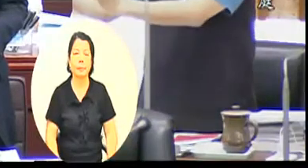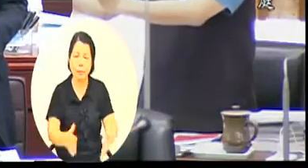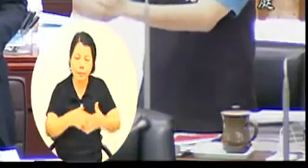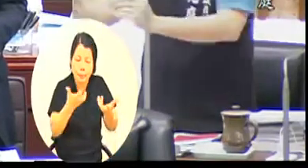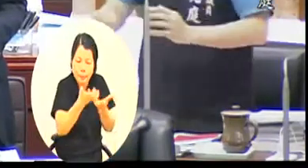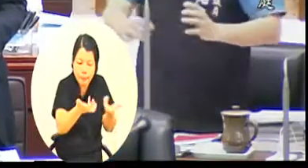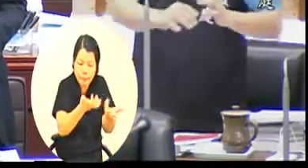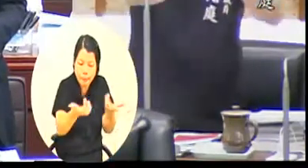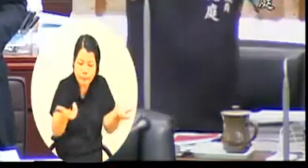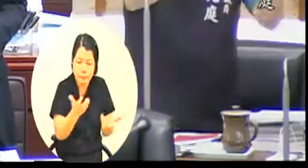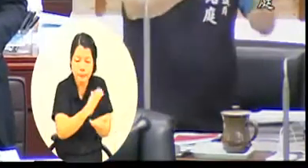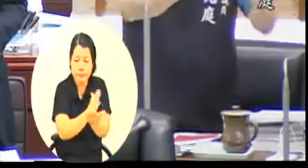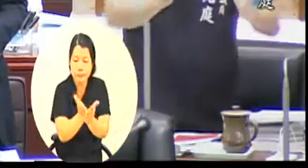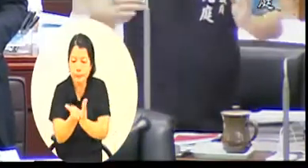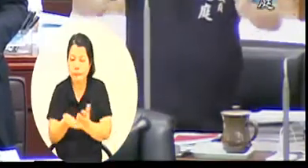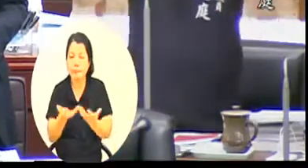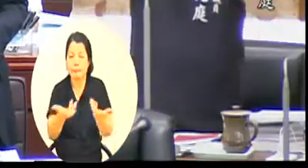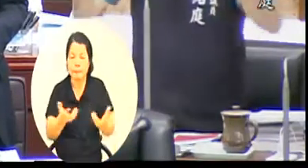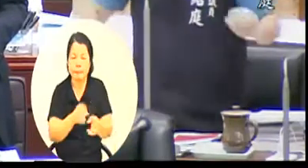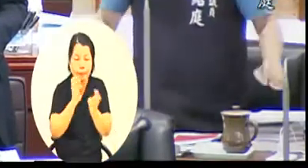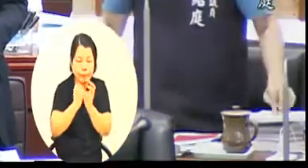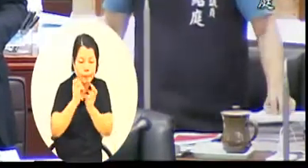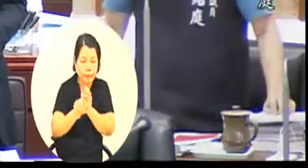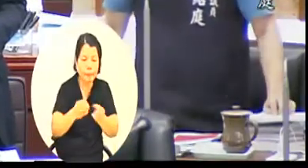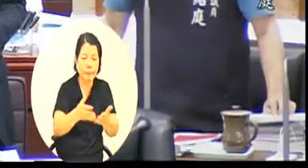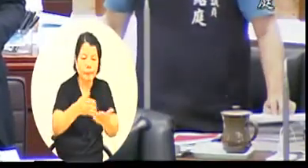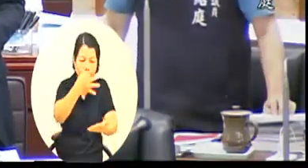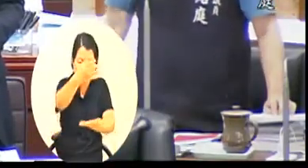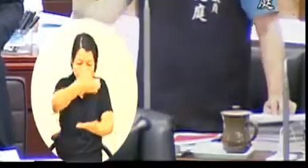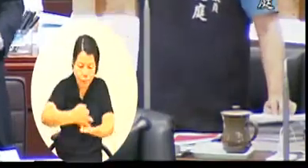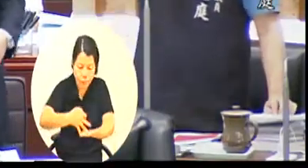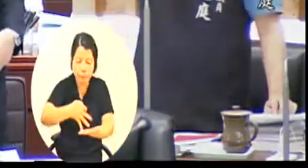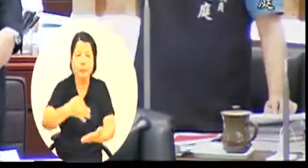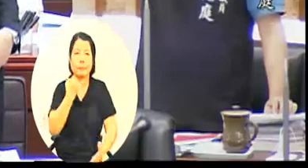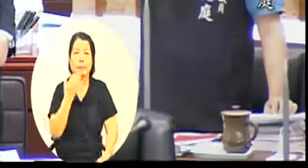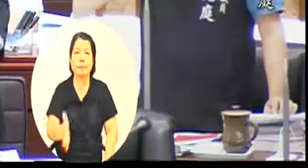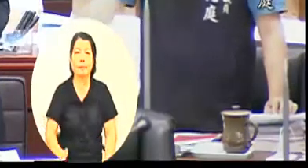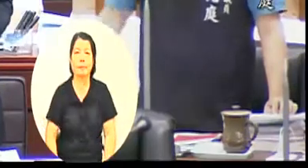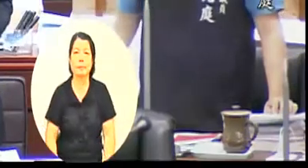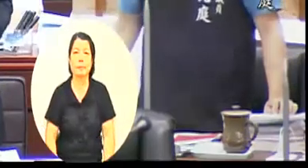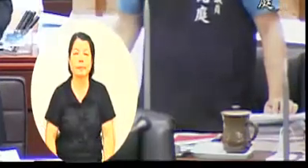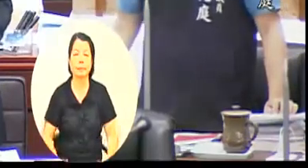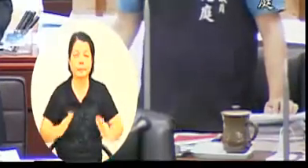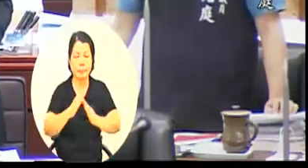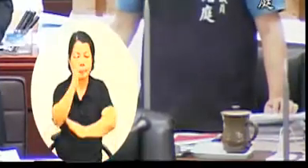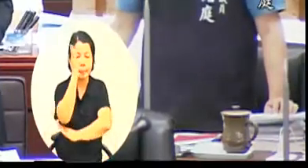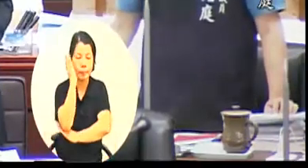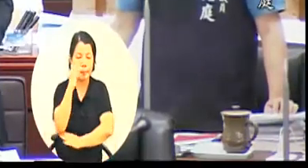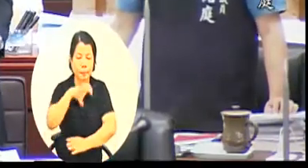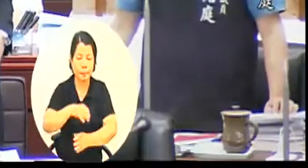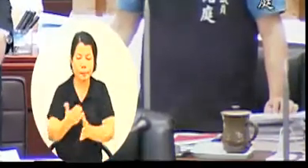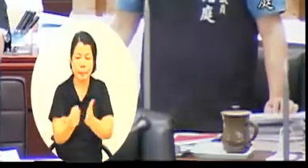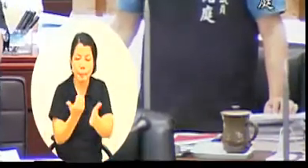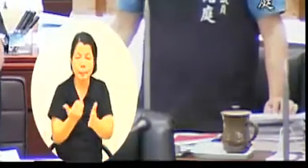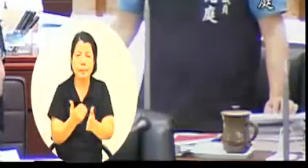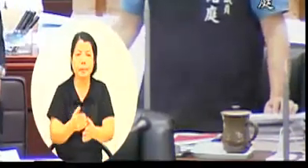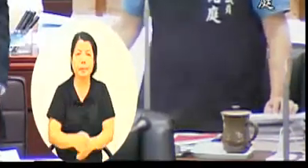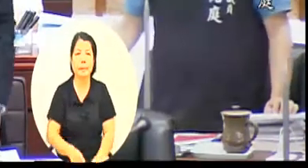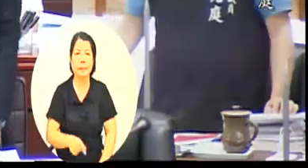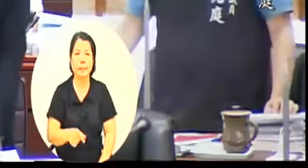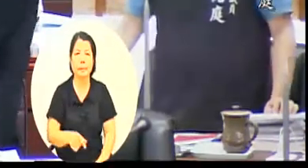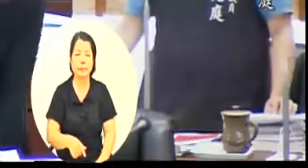类，把它厘清，把它列出来，好不好？就在你们我们府内的一个前置作业，这样子可